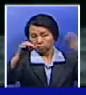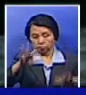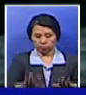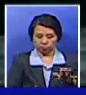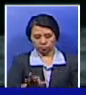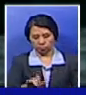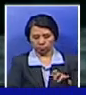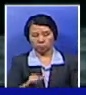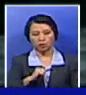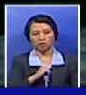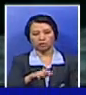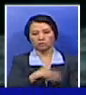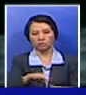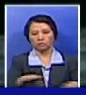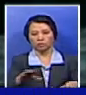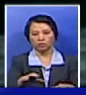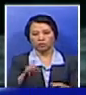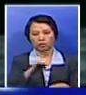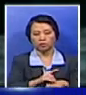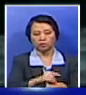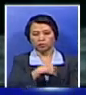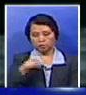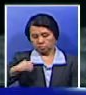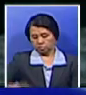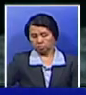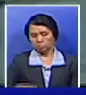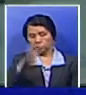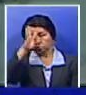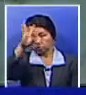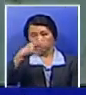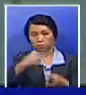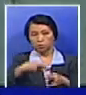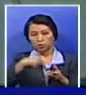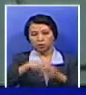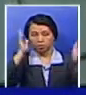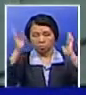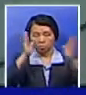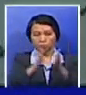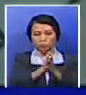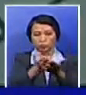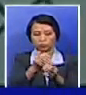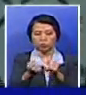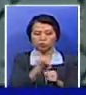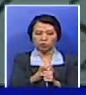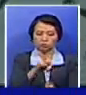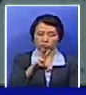ahli muzik pertama yang membuat persembahan di tembok besar China turut mencipta nama dalam Malaysia Book of Records pada tahun 2015.